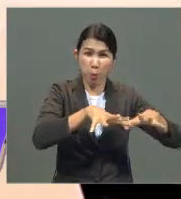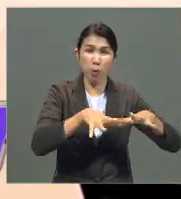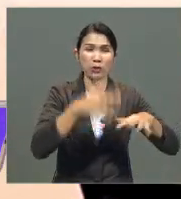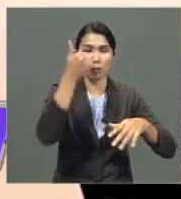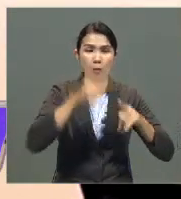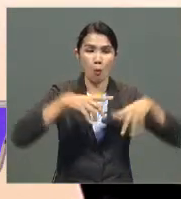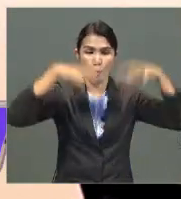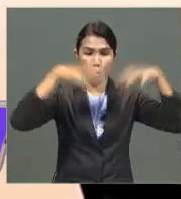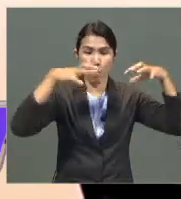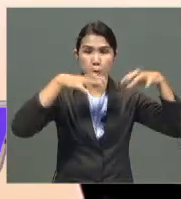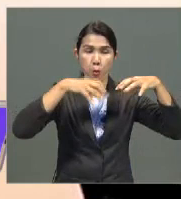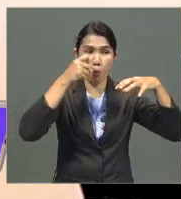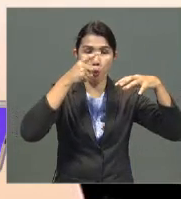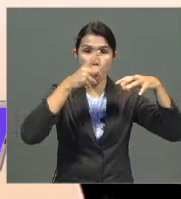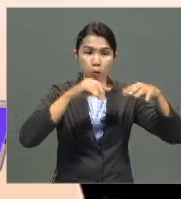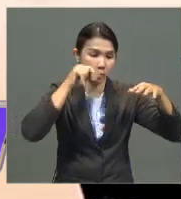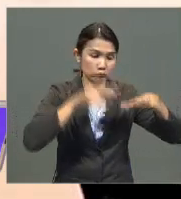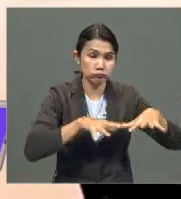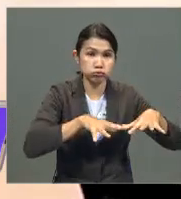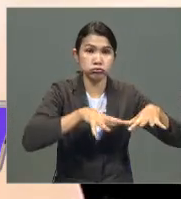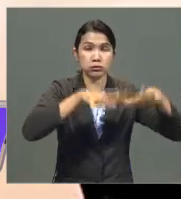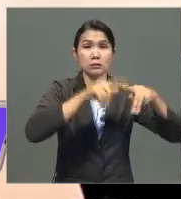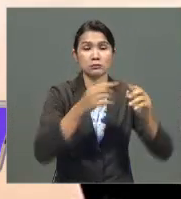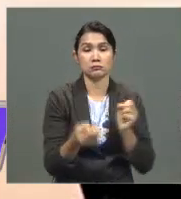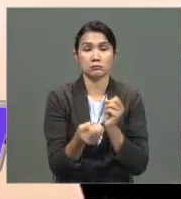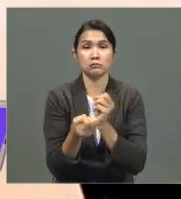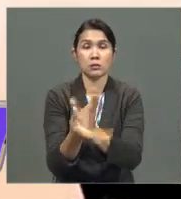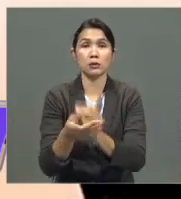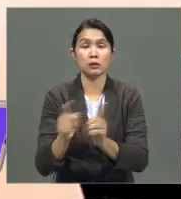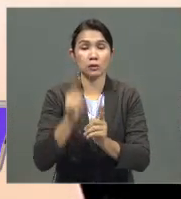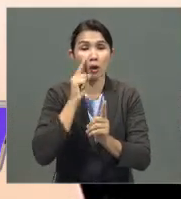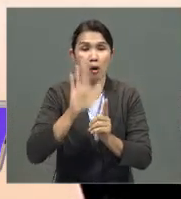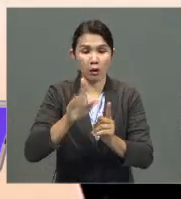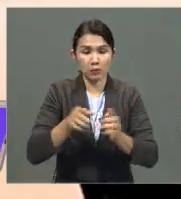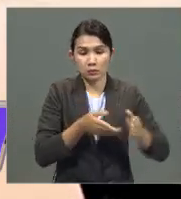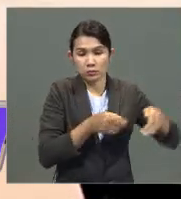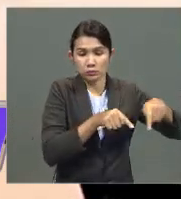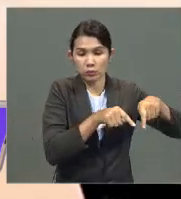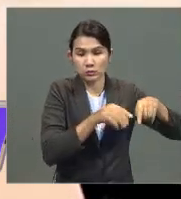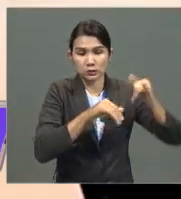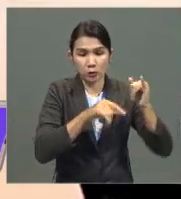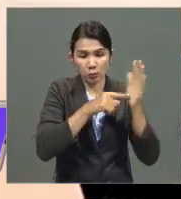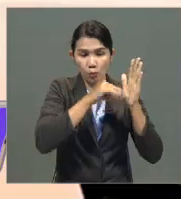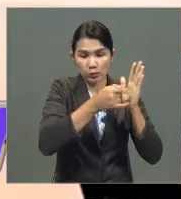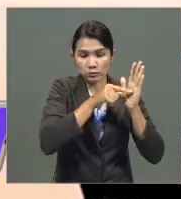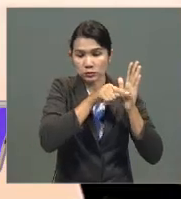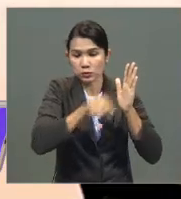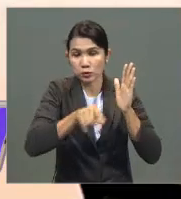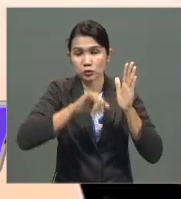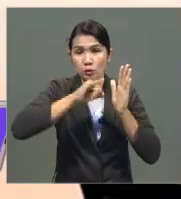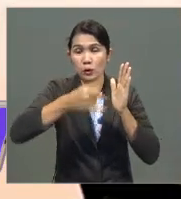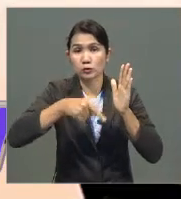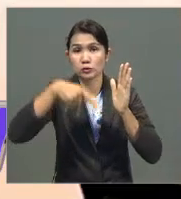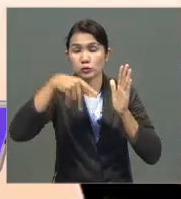มีปริมาณน้ำฝนตกสะสมในพื้นที่สูงเป็นจำนวนมากส่งผลกระทบในพื้นที่ท้ายของจังหวัดแล้วไม่ว่าจะเป็นจังหวัดสุโขทัยและจังหวัด